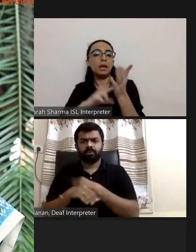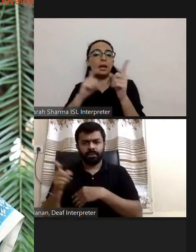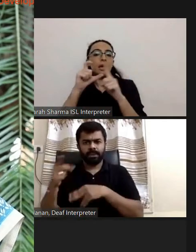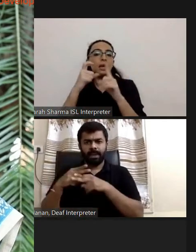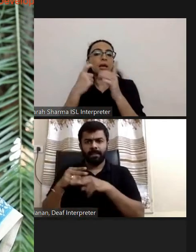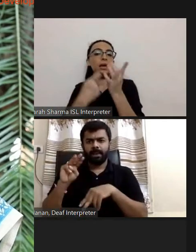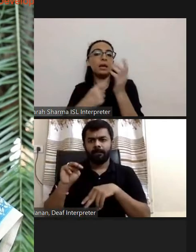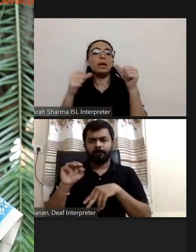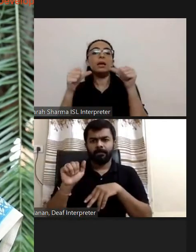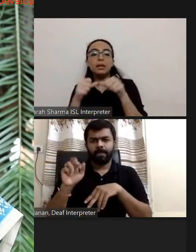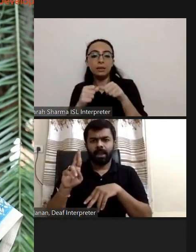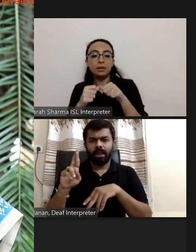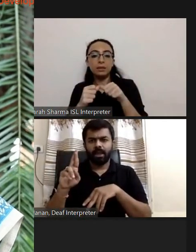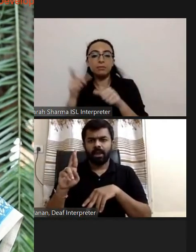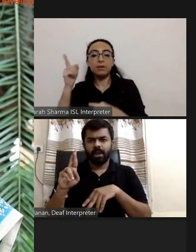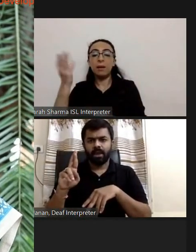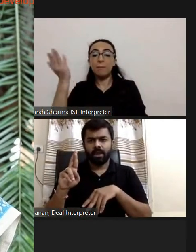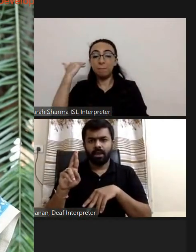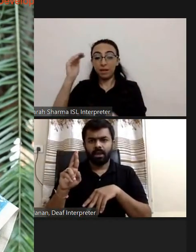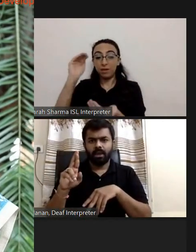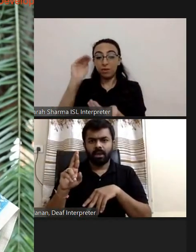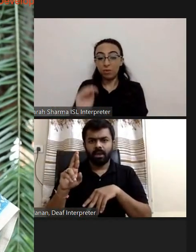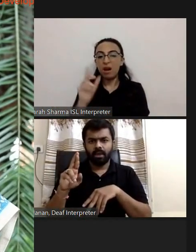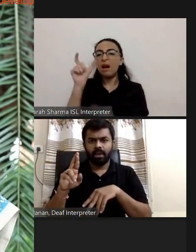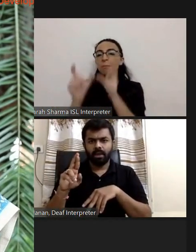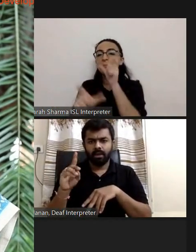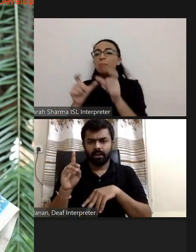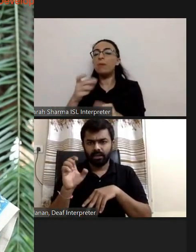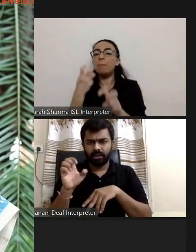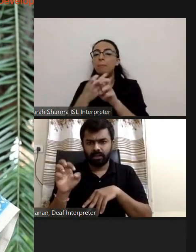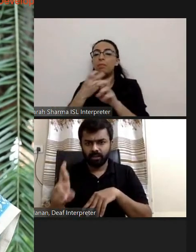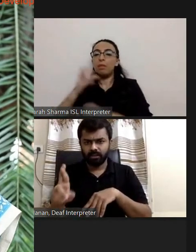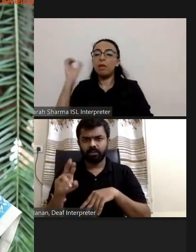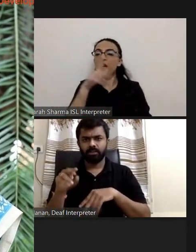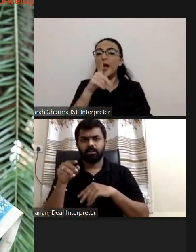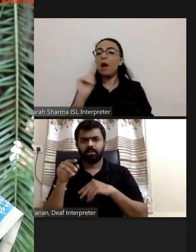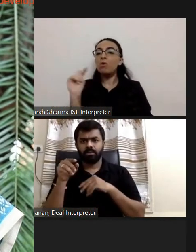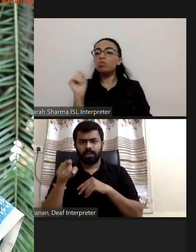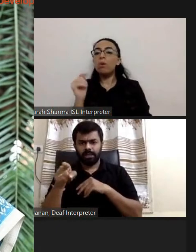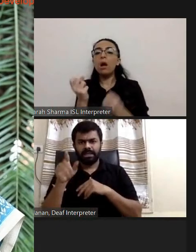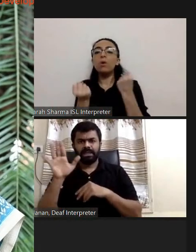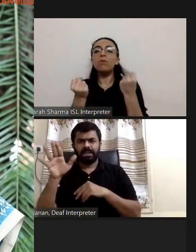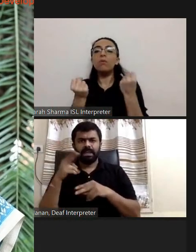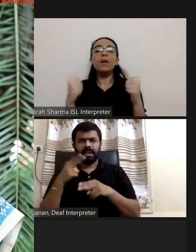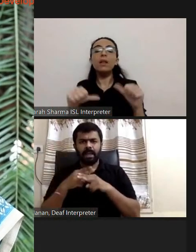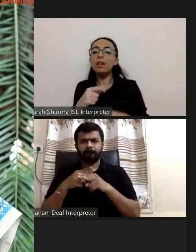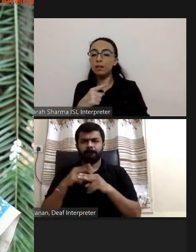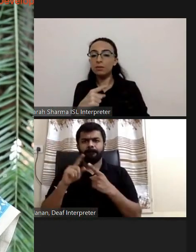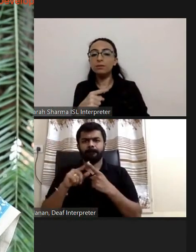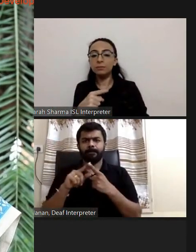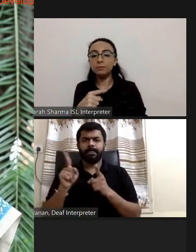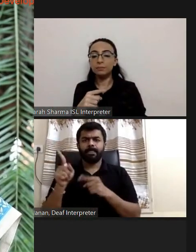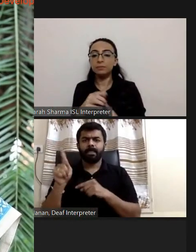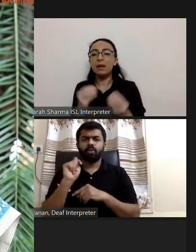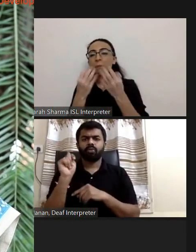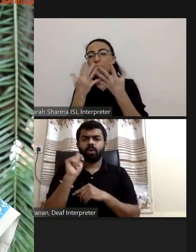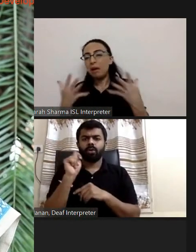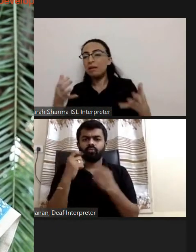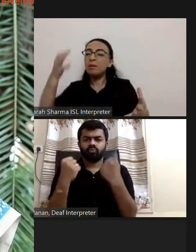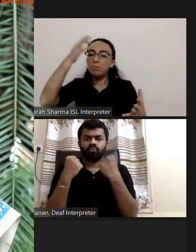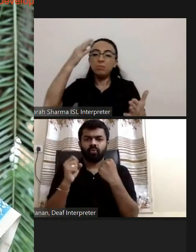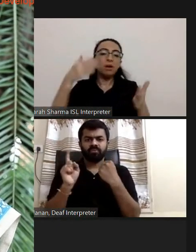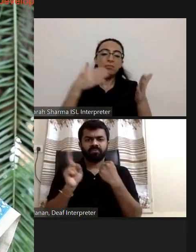కొట్టడము, బాత్రూమ్ చేయడము, పాస్ పోయడము, ఎక్కడంటే అక్కడ పోవడము, అట్లా చాలా ఉండేవి. నేను తాడు తీసుకొని